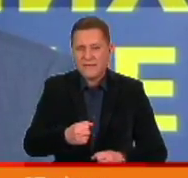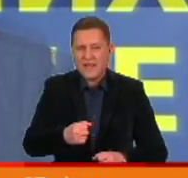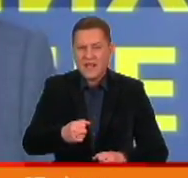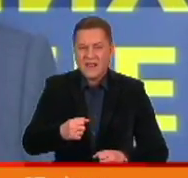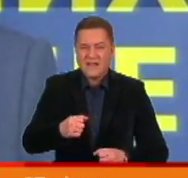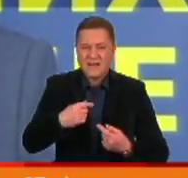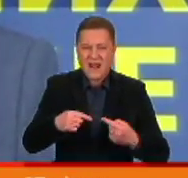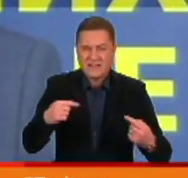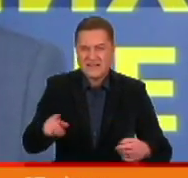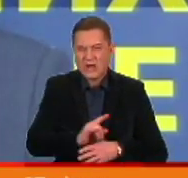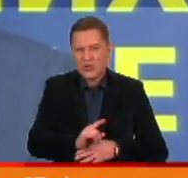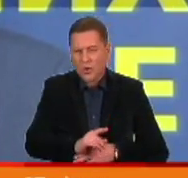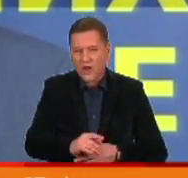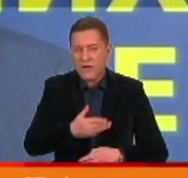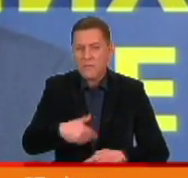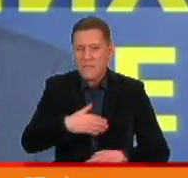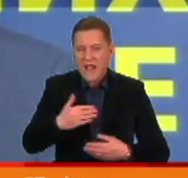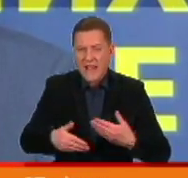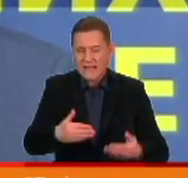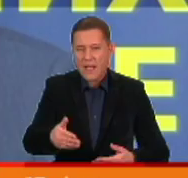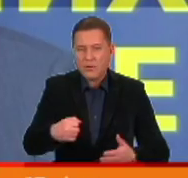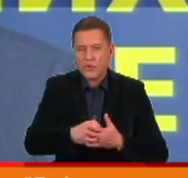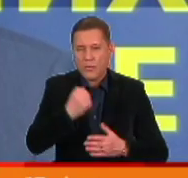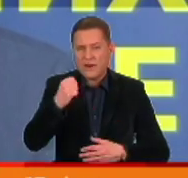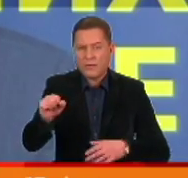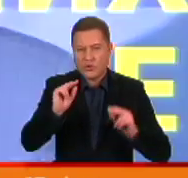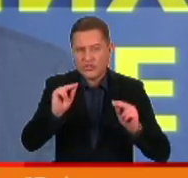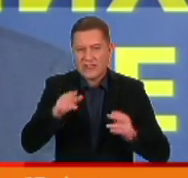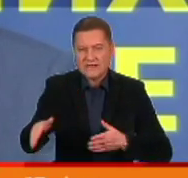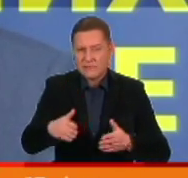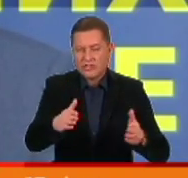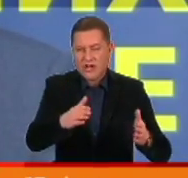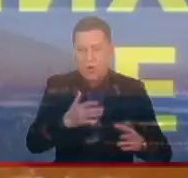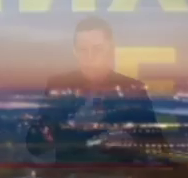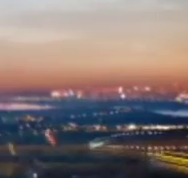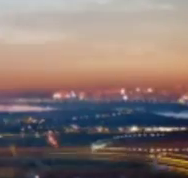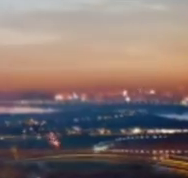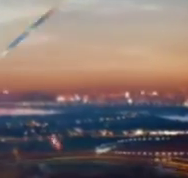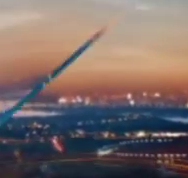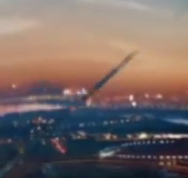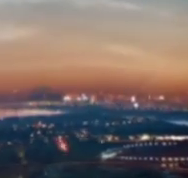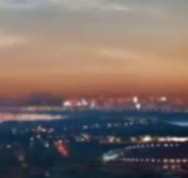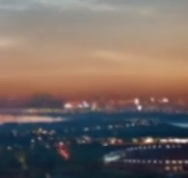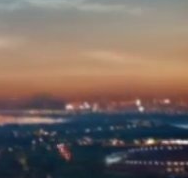тролів. Ми йдемо до перемоги чесним шляхом. Це важливо.